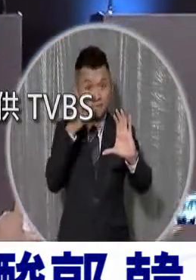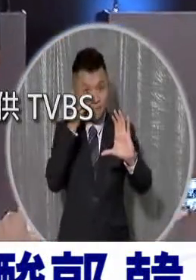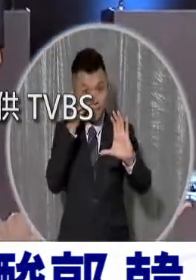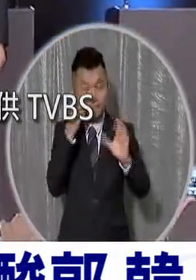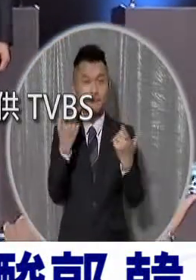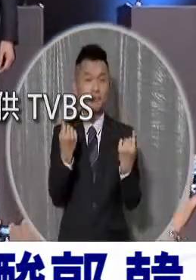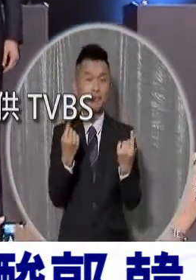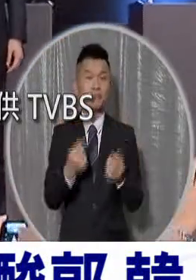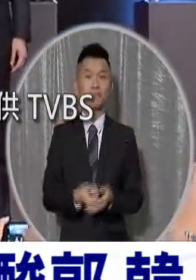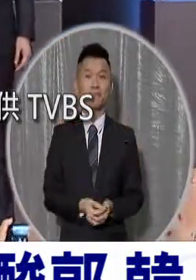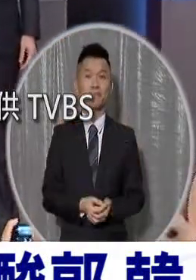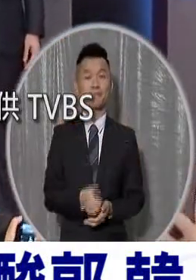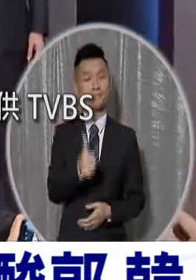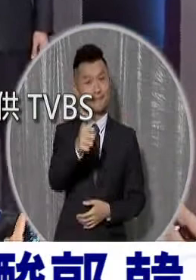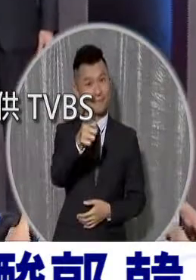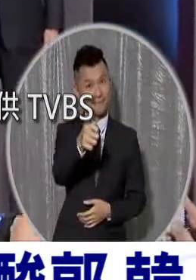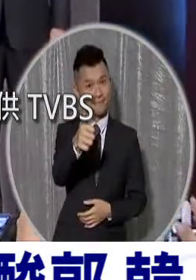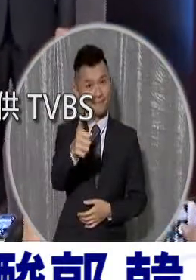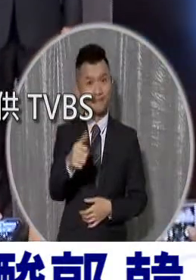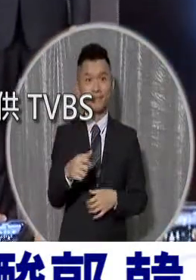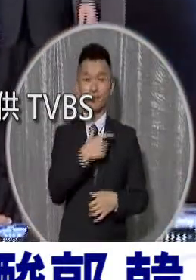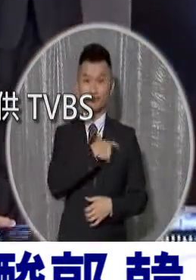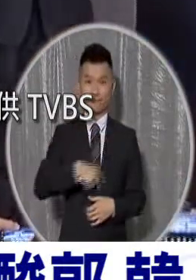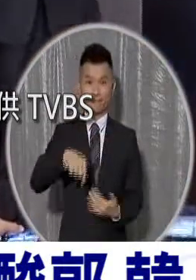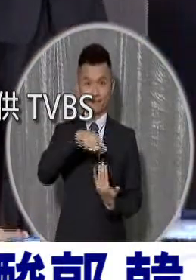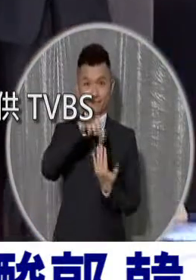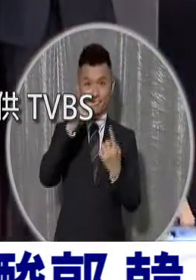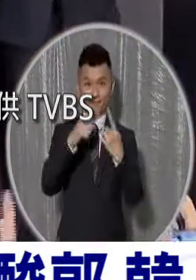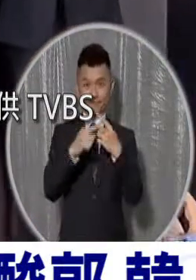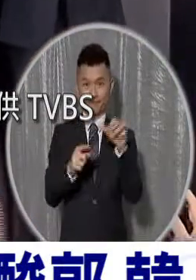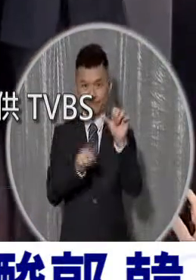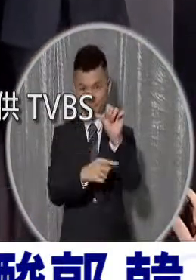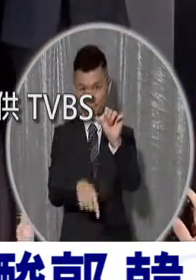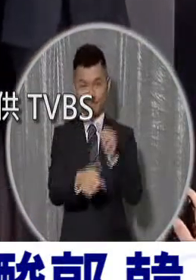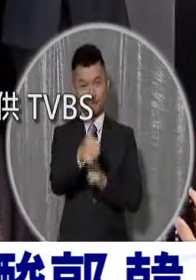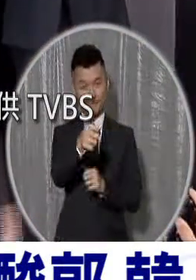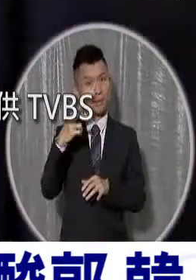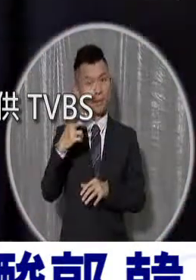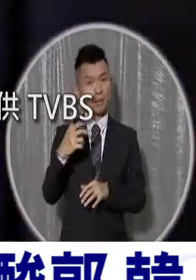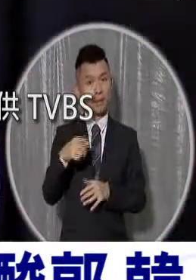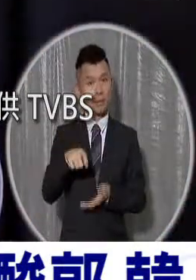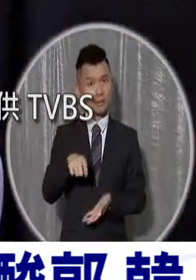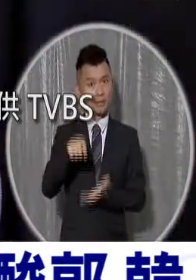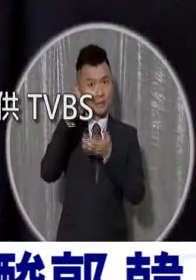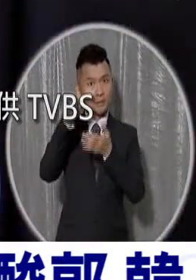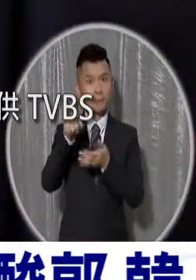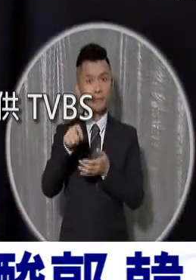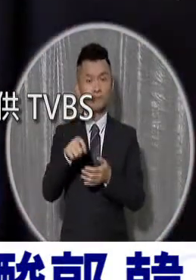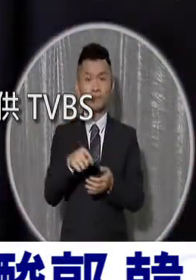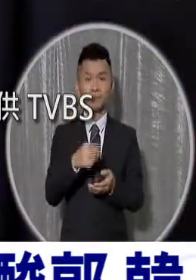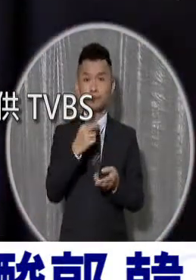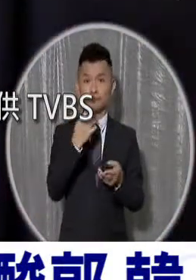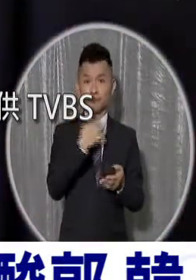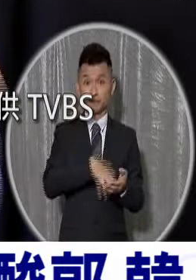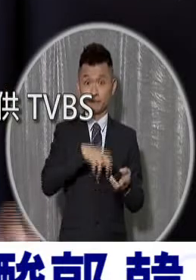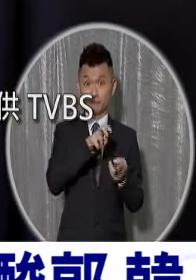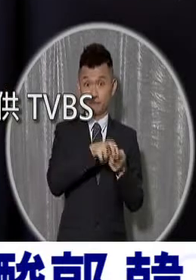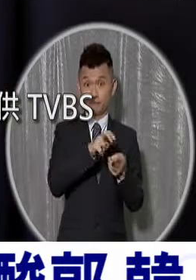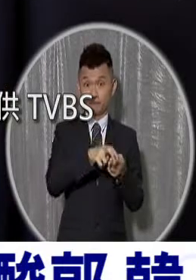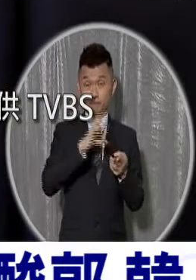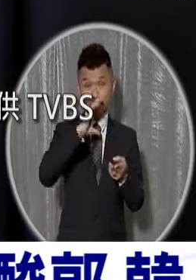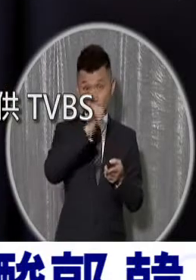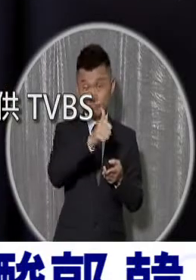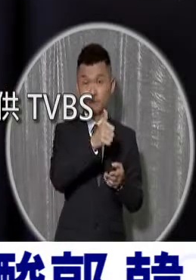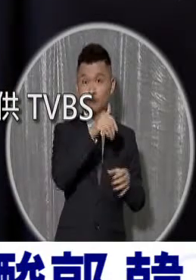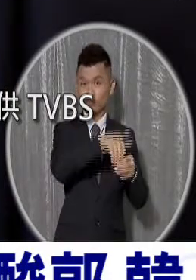风比较严谨而且保守的前新北市长朱立伦也难得火力全开，把整个政见会当成是辩论会一样。因